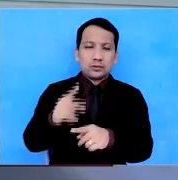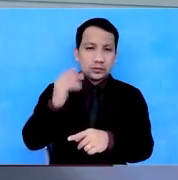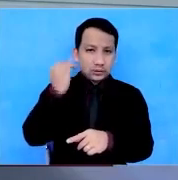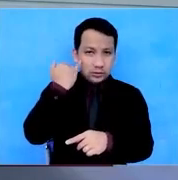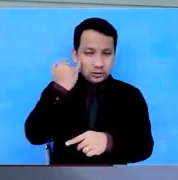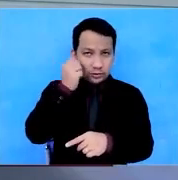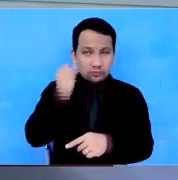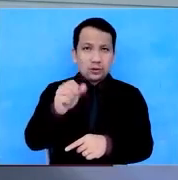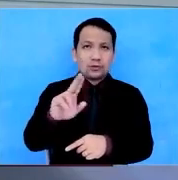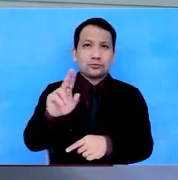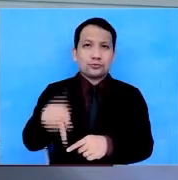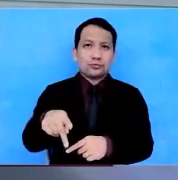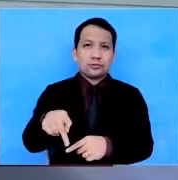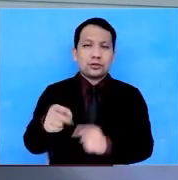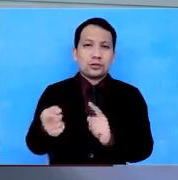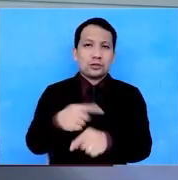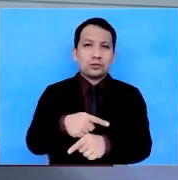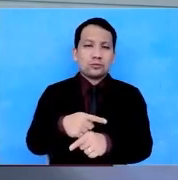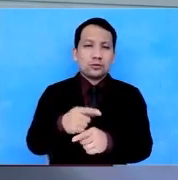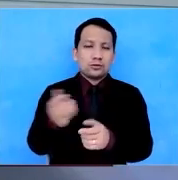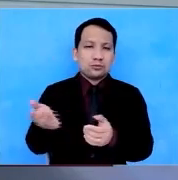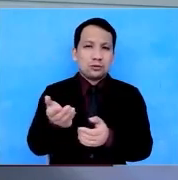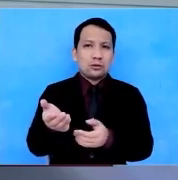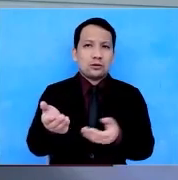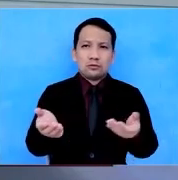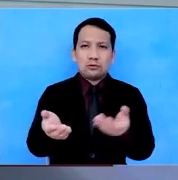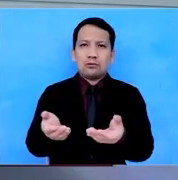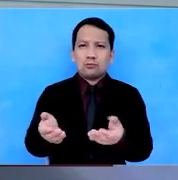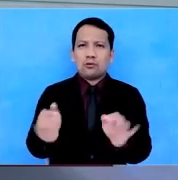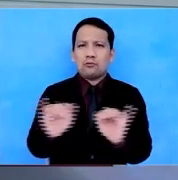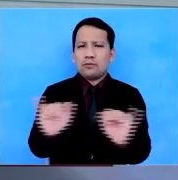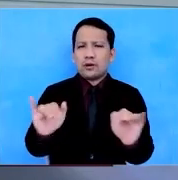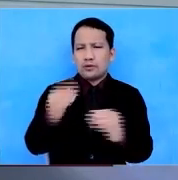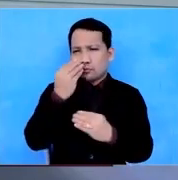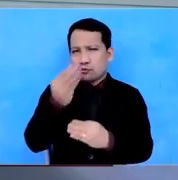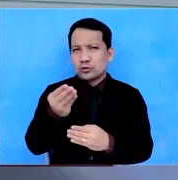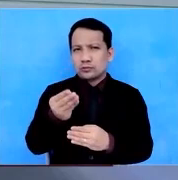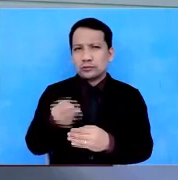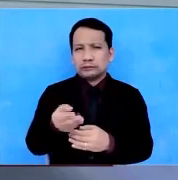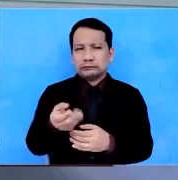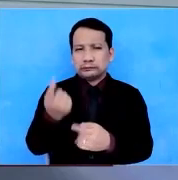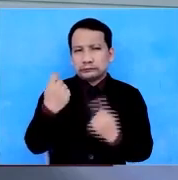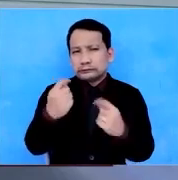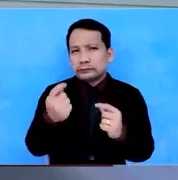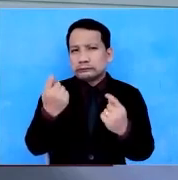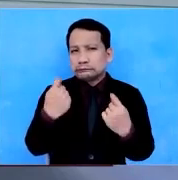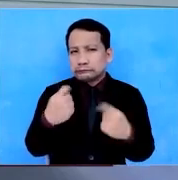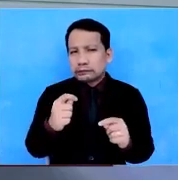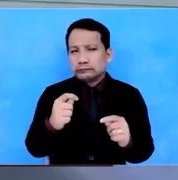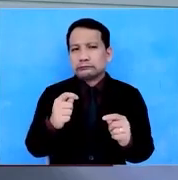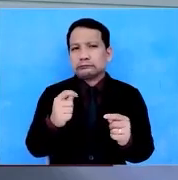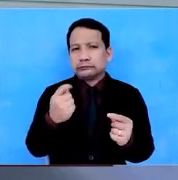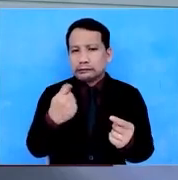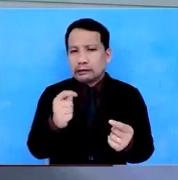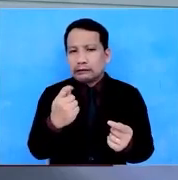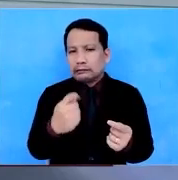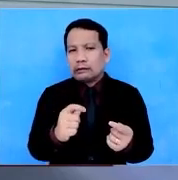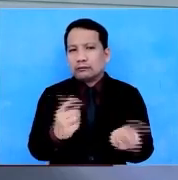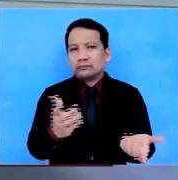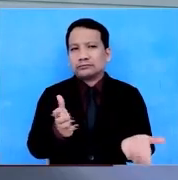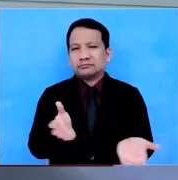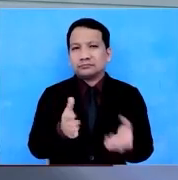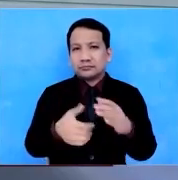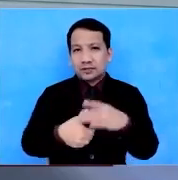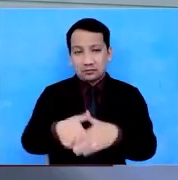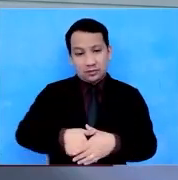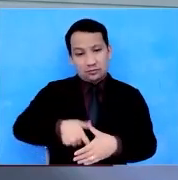UP Institute of Maritime Affairs. Parang unti-unti kang pinipitik, pero hindi ka naman sinusuntok. O di kaya parang linabasan ka ng